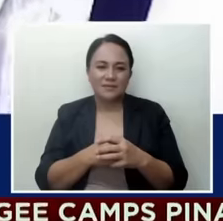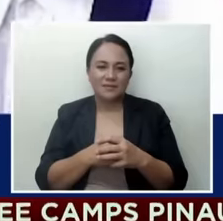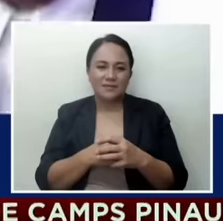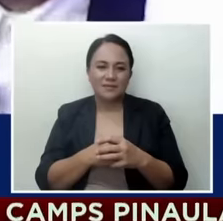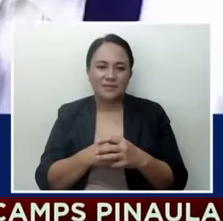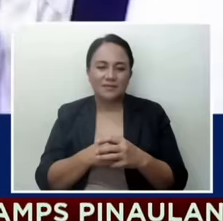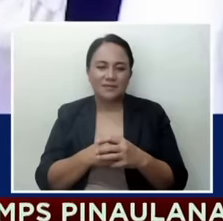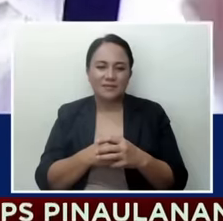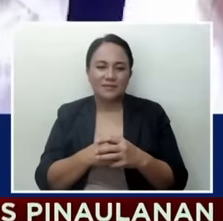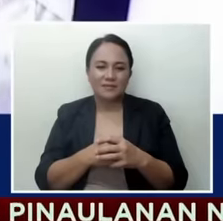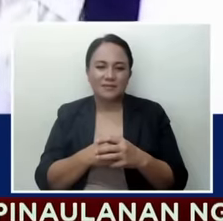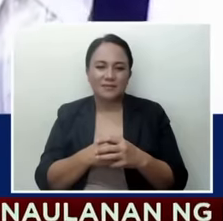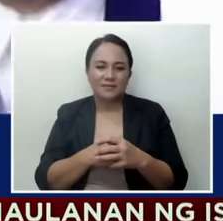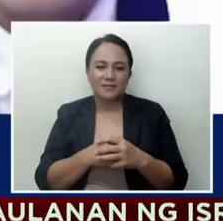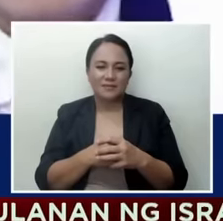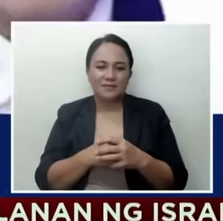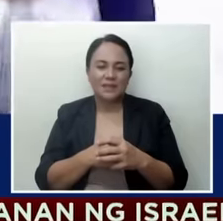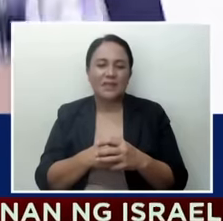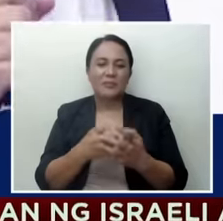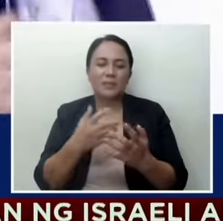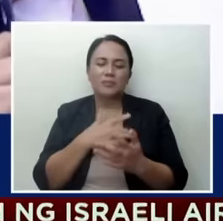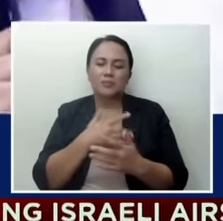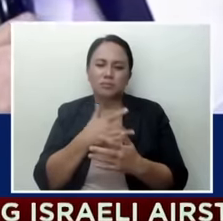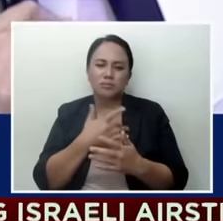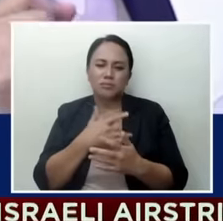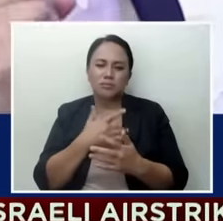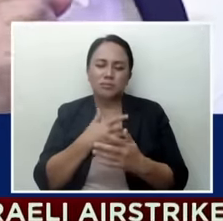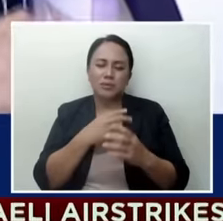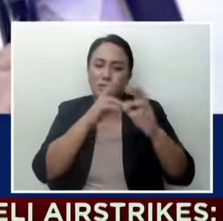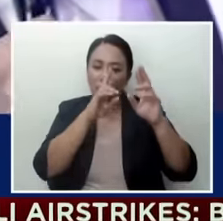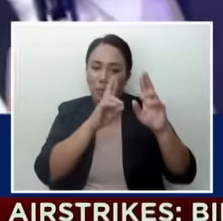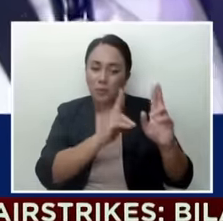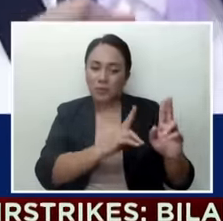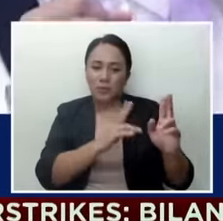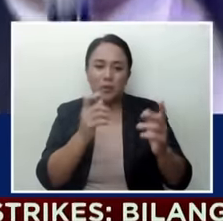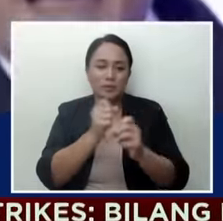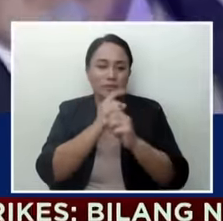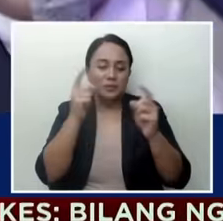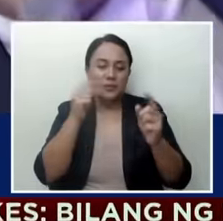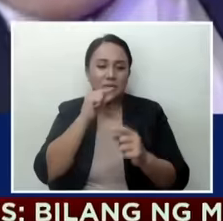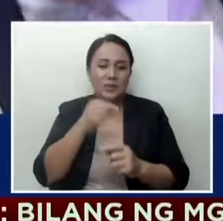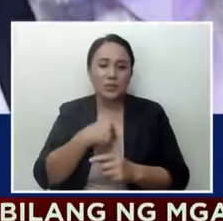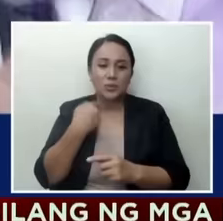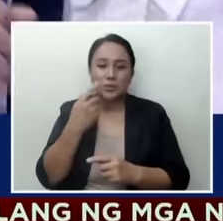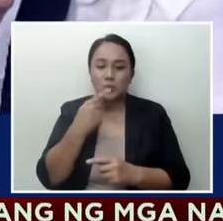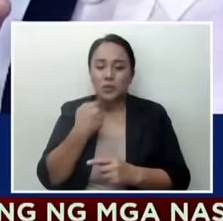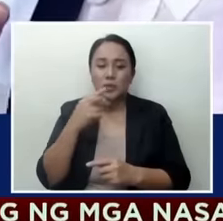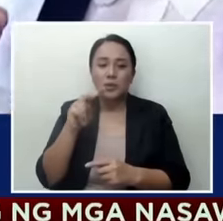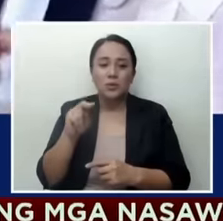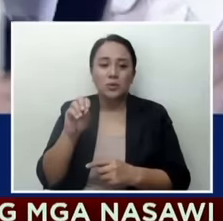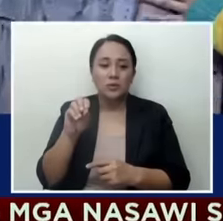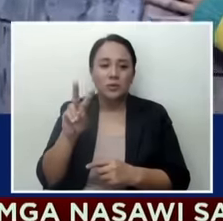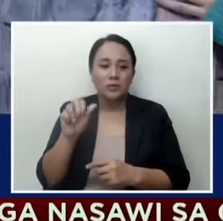Wow! Mas naging madamdami ng tribute dahil naging surprise guest si Nova Villa.